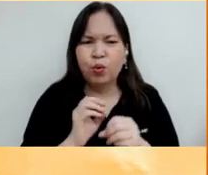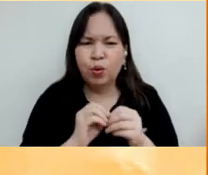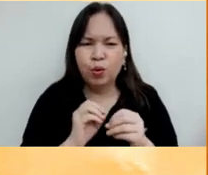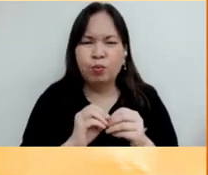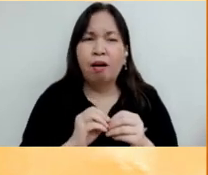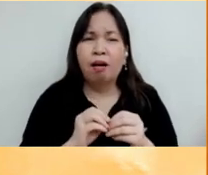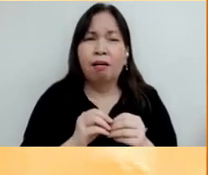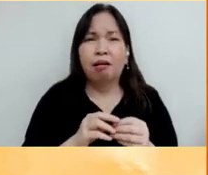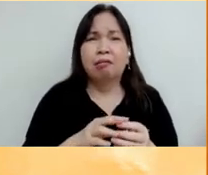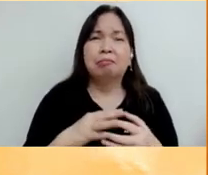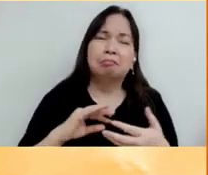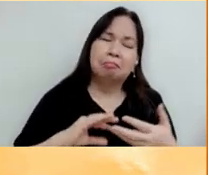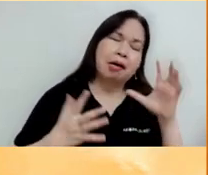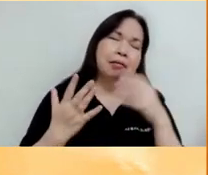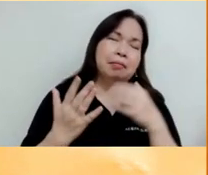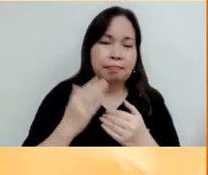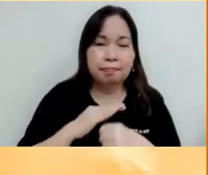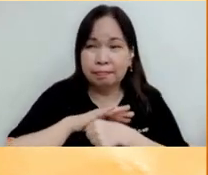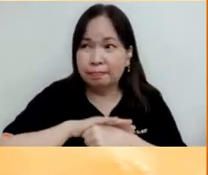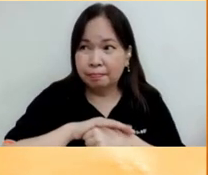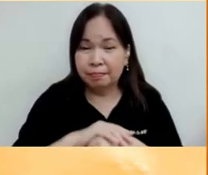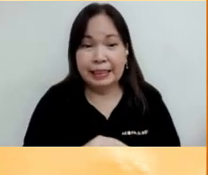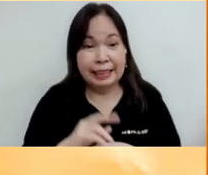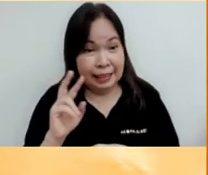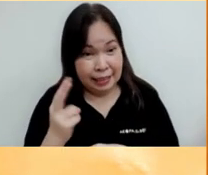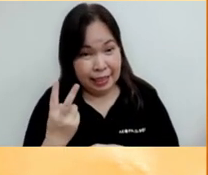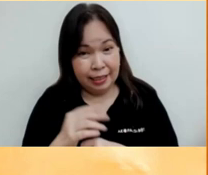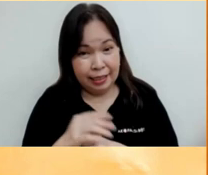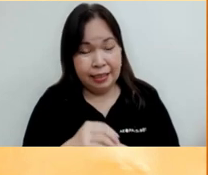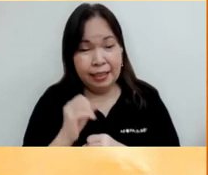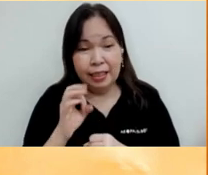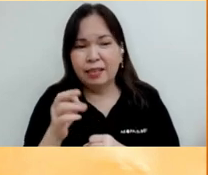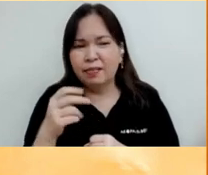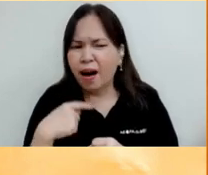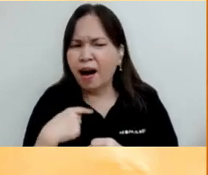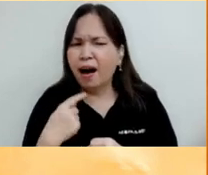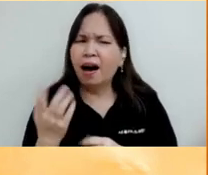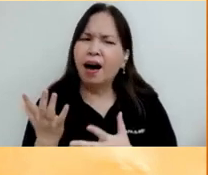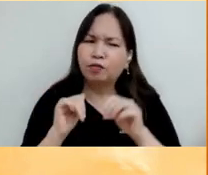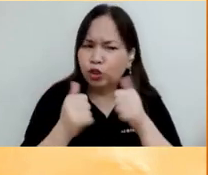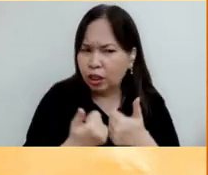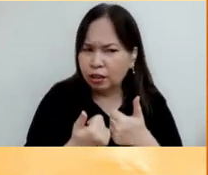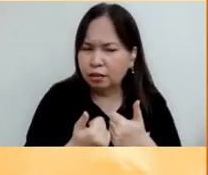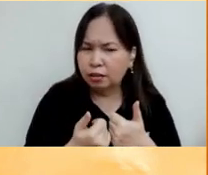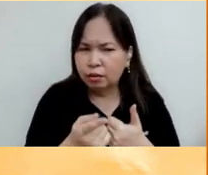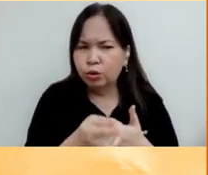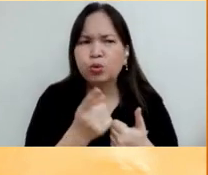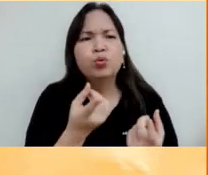vulnerability? Pangalawa, kapag may mga pagsubok, ano ang mga normal mong